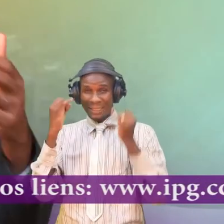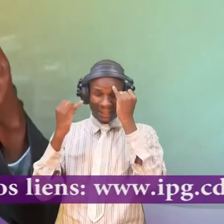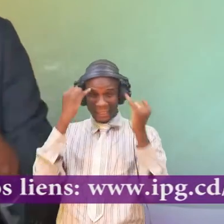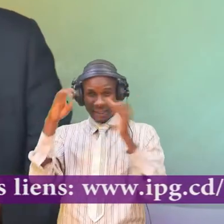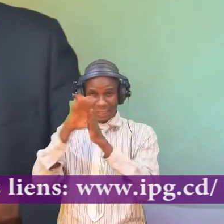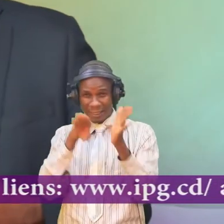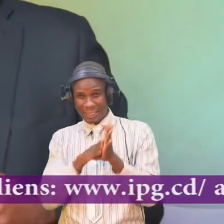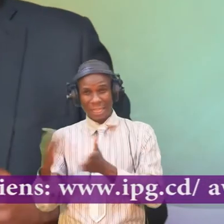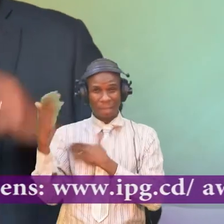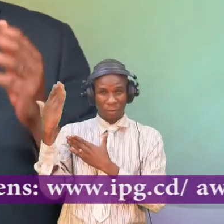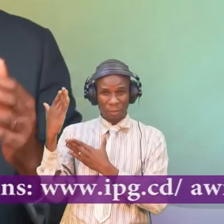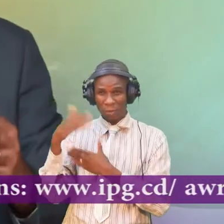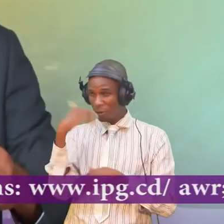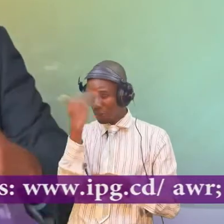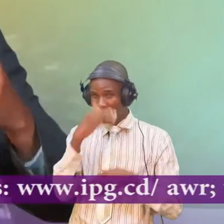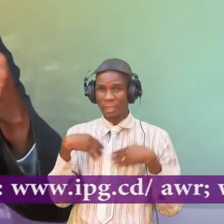Mungu.